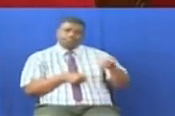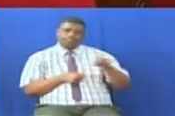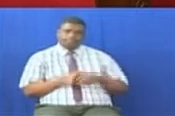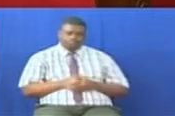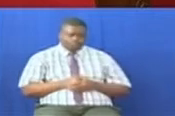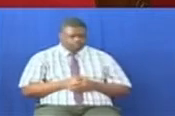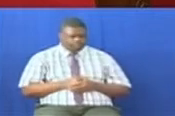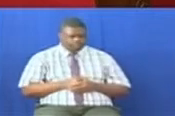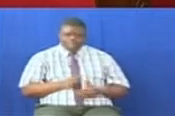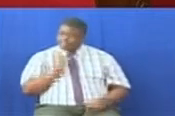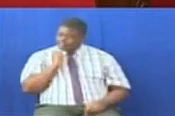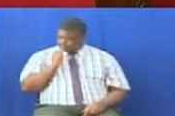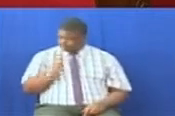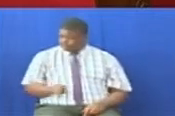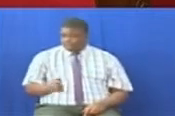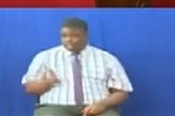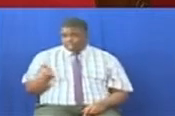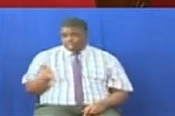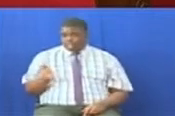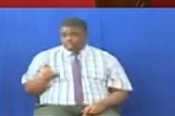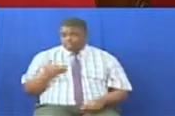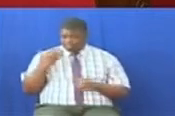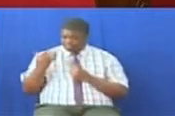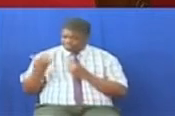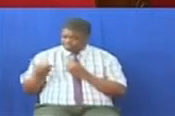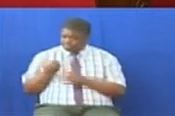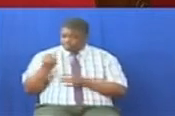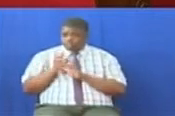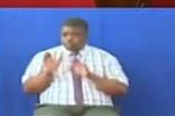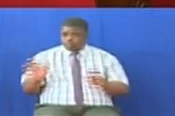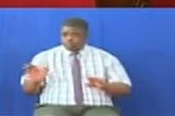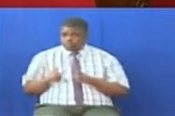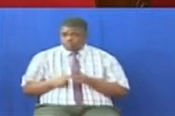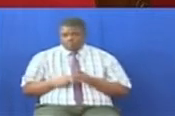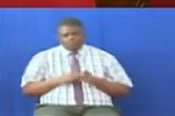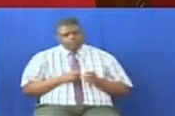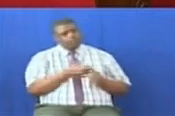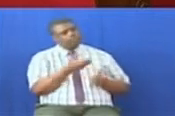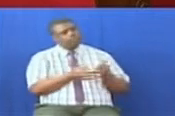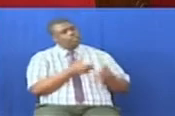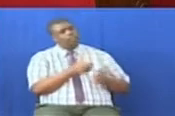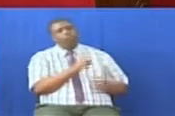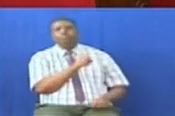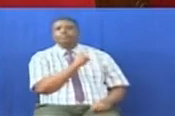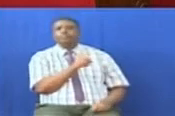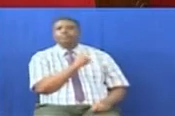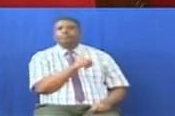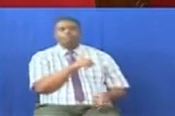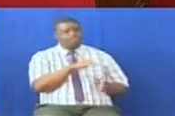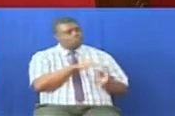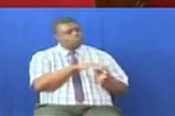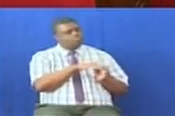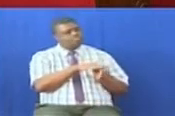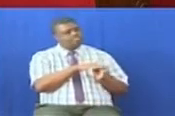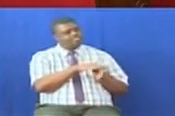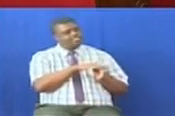Naibu Spika, pamoja na mafanikio hayo bado zipo changamoto za matumizi